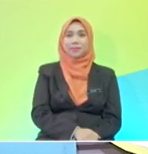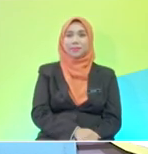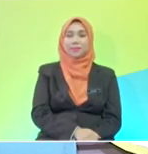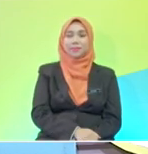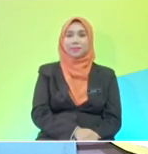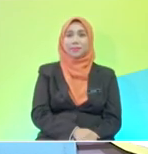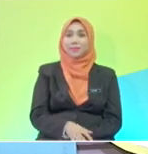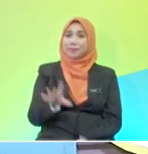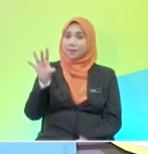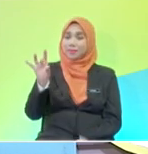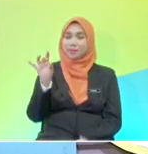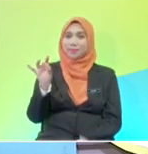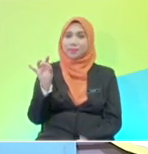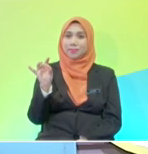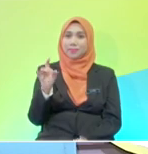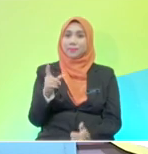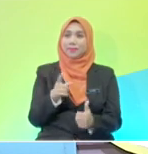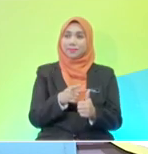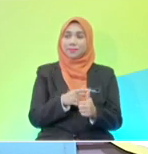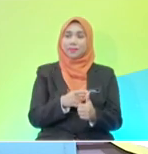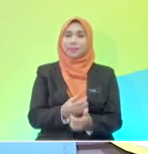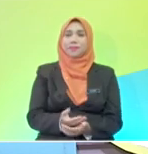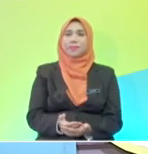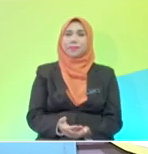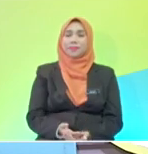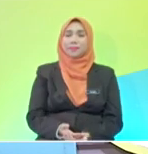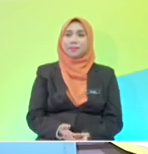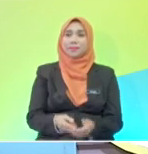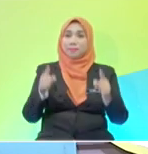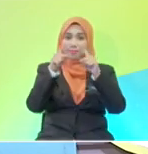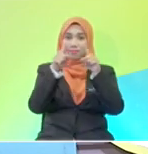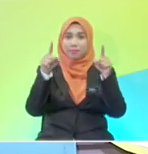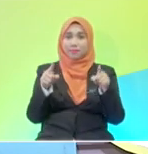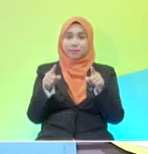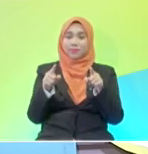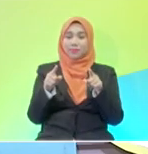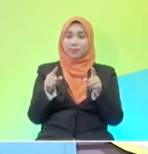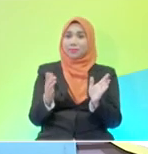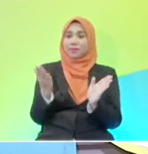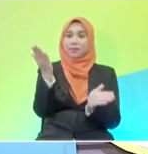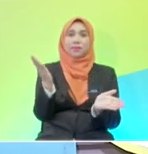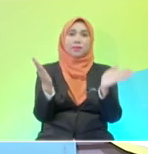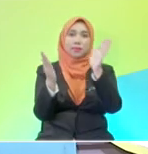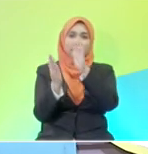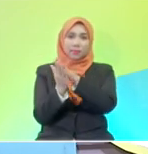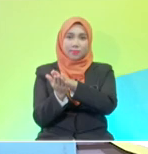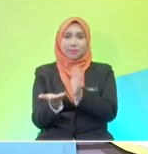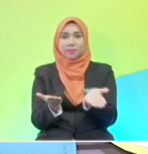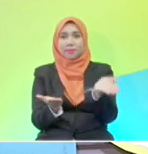mulus-mulus sekali kertas segi empat sama kita lipat lucu bertemu buchu